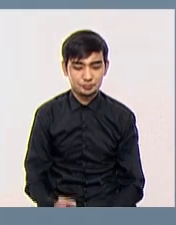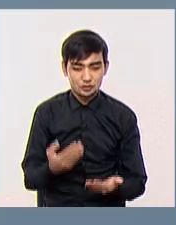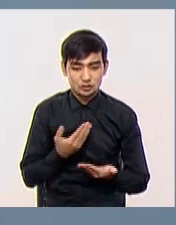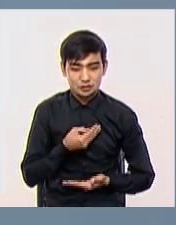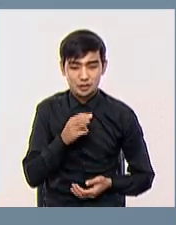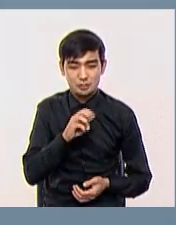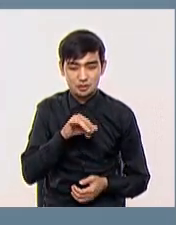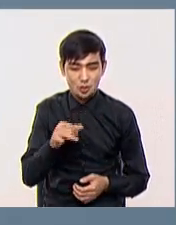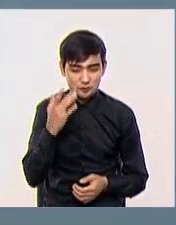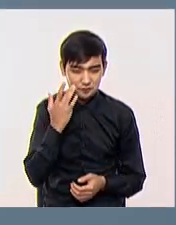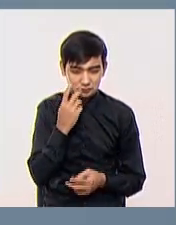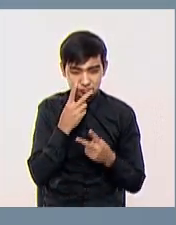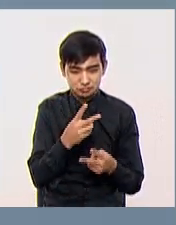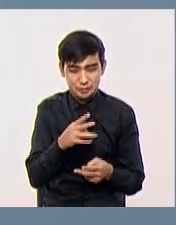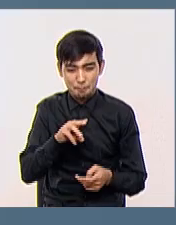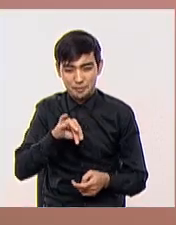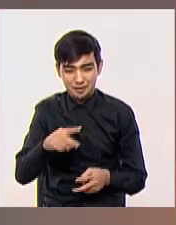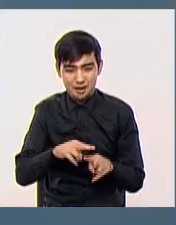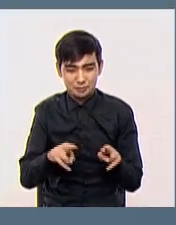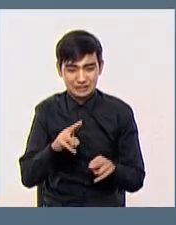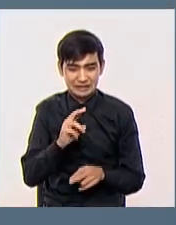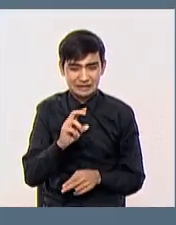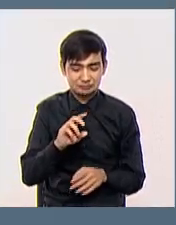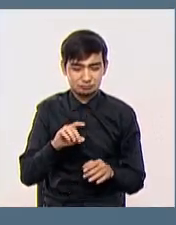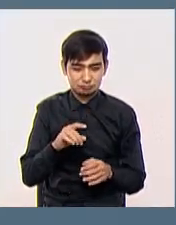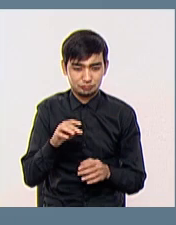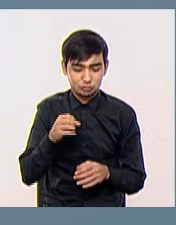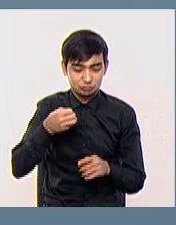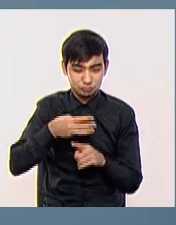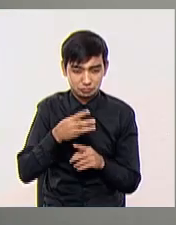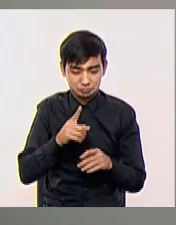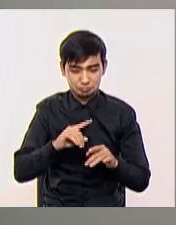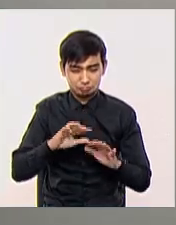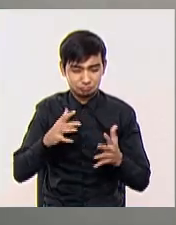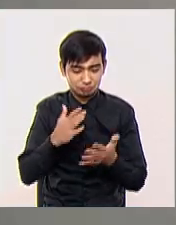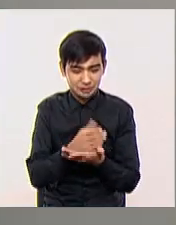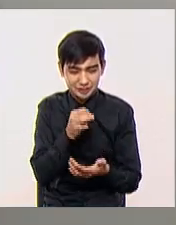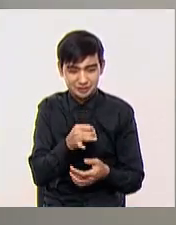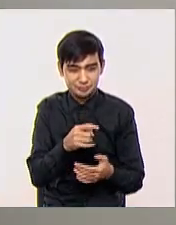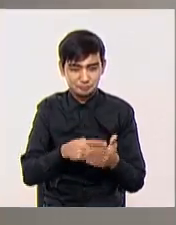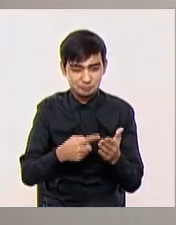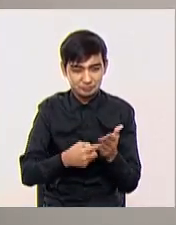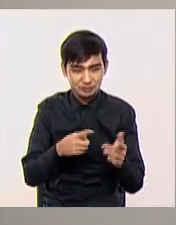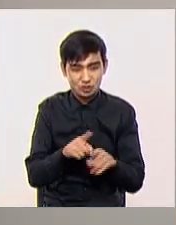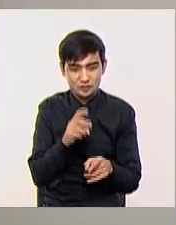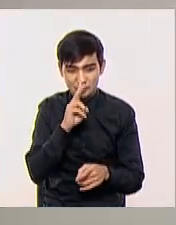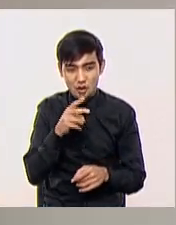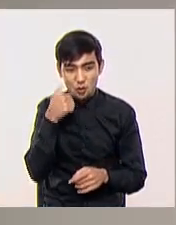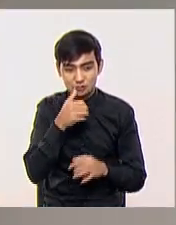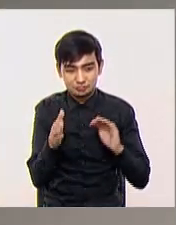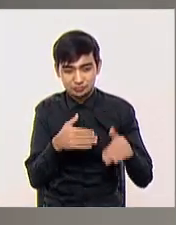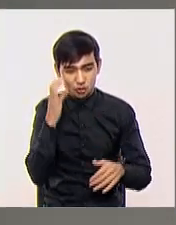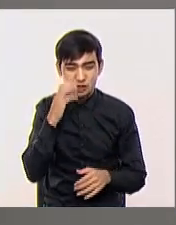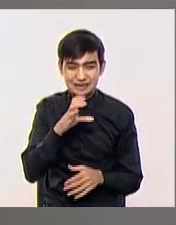Жители Темиртау замечают, что пыль бывает даже в виде кристаллов. Они искрятся на солнце и царапают поверхности. Два года назад, после скандала о черном